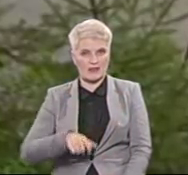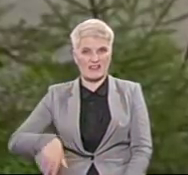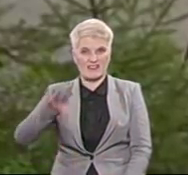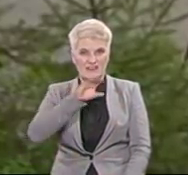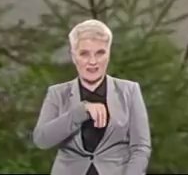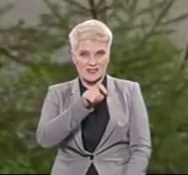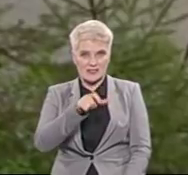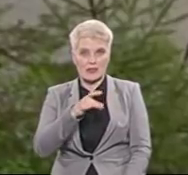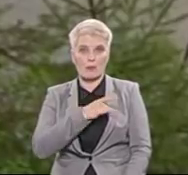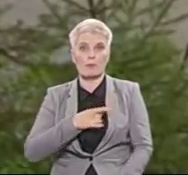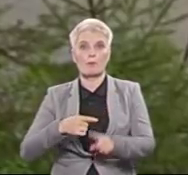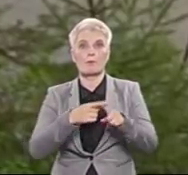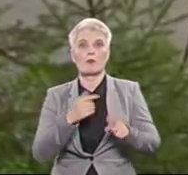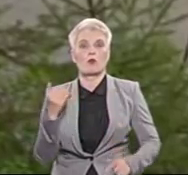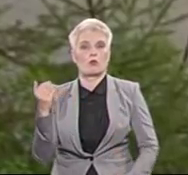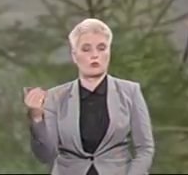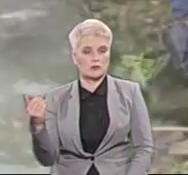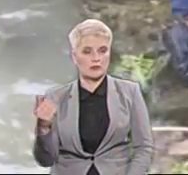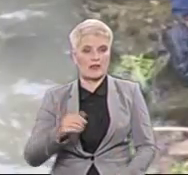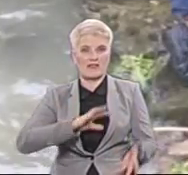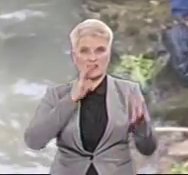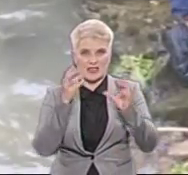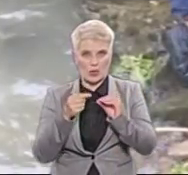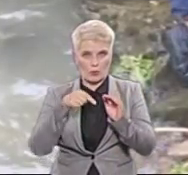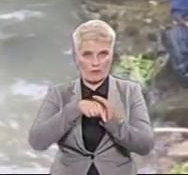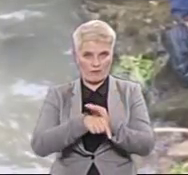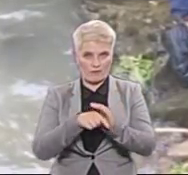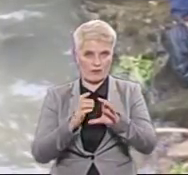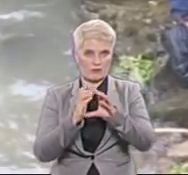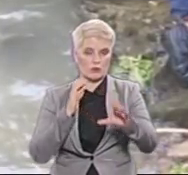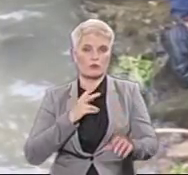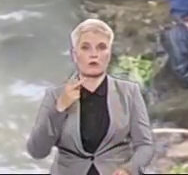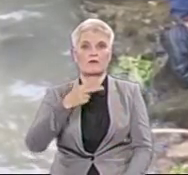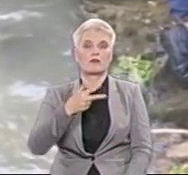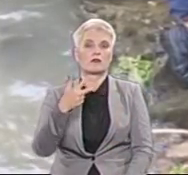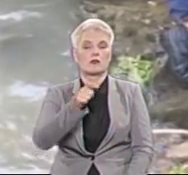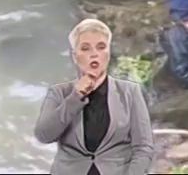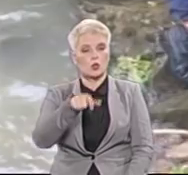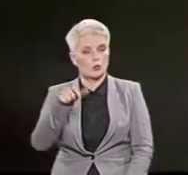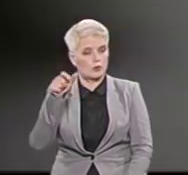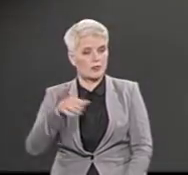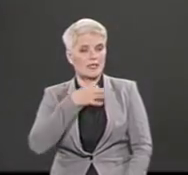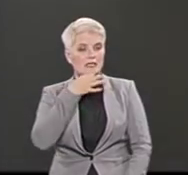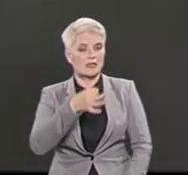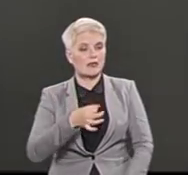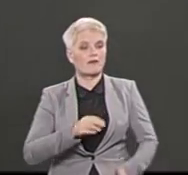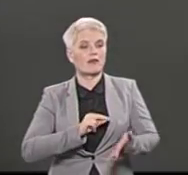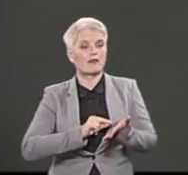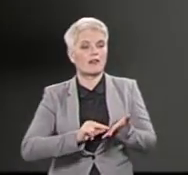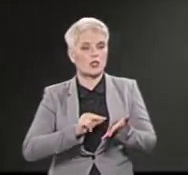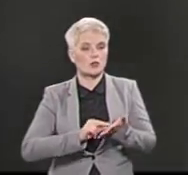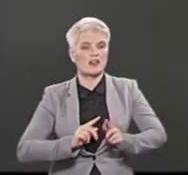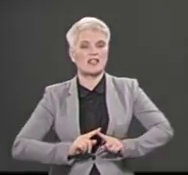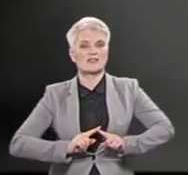– громадяни Білорусі. Загалом у машині було 23 людини. Про це новини на першому повідомила речниця надзвичайників Івано-Франківщини